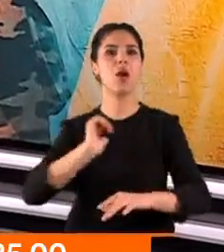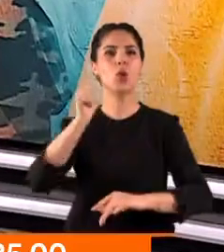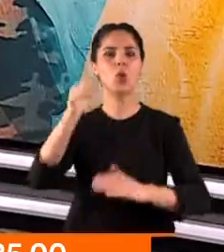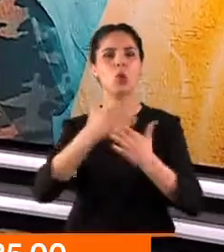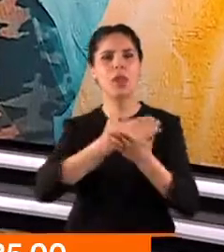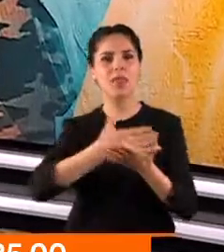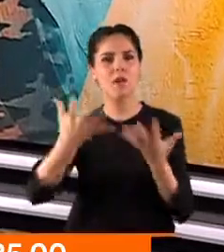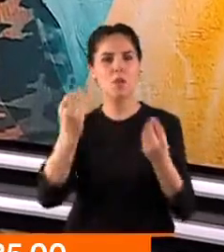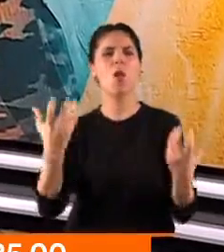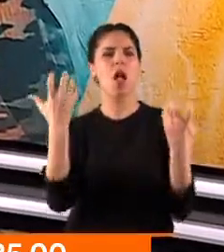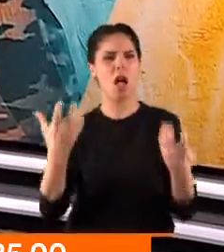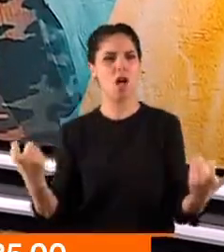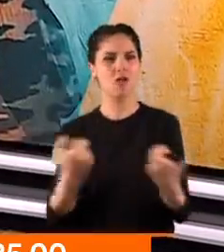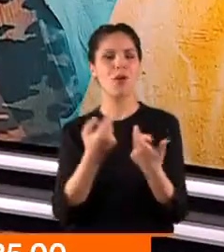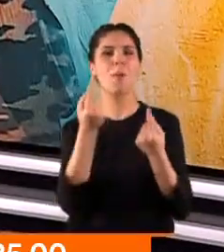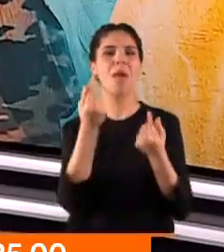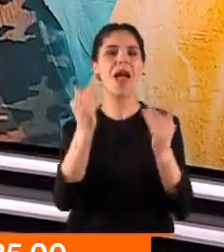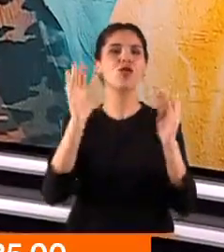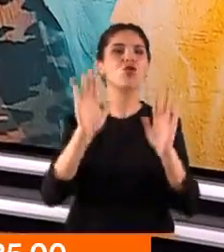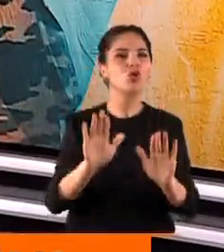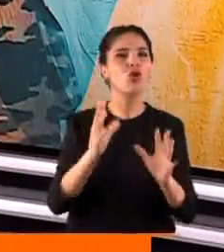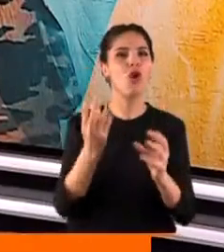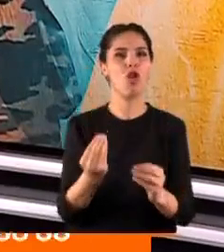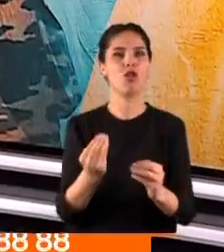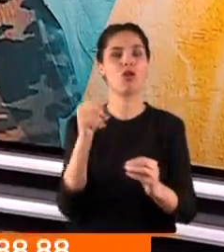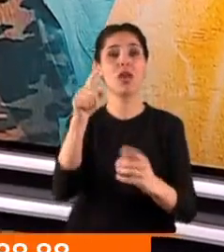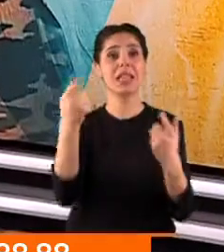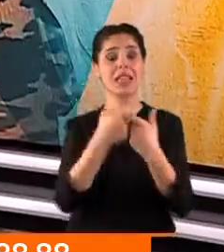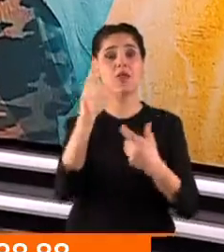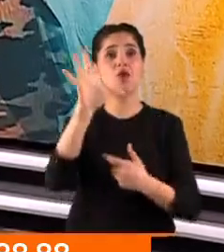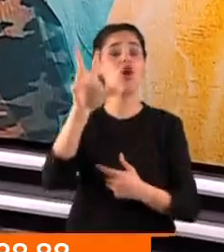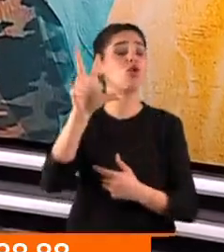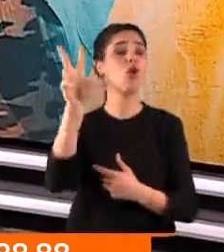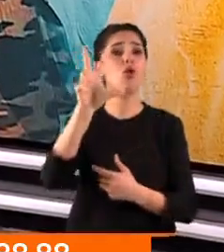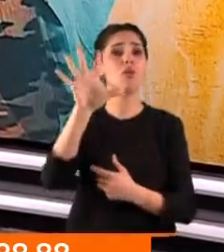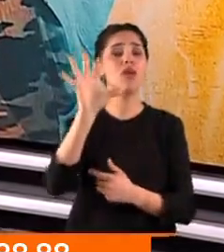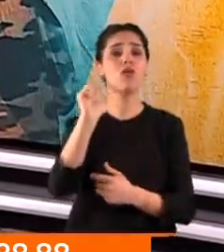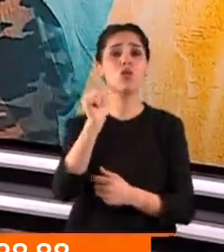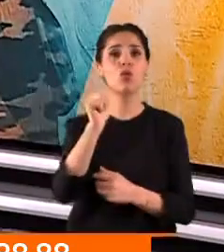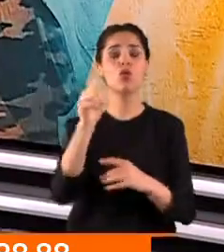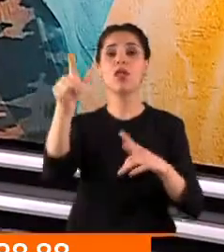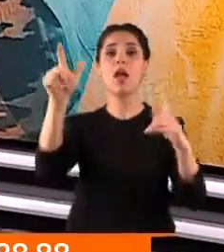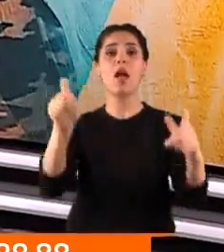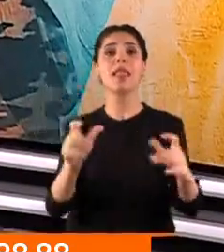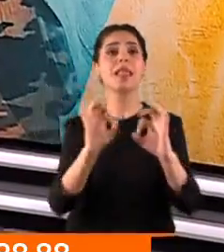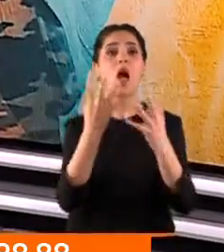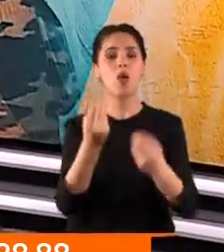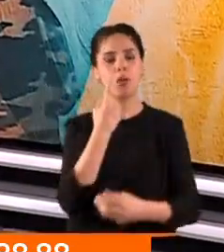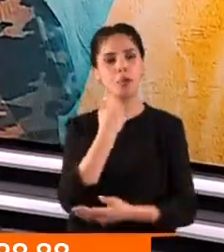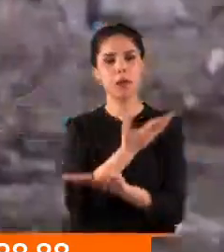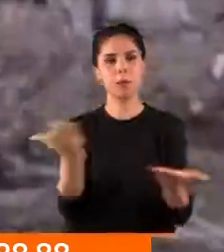süren sert çatışmalar biraz da olsa duruldu. İşte savaşın 35. gününde cephe hattında yaşananlar.